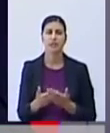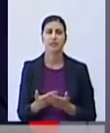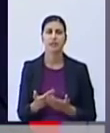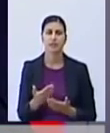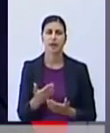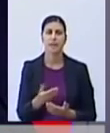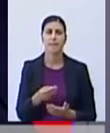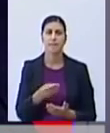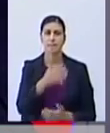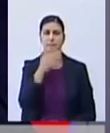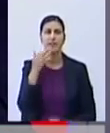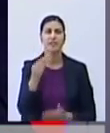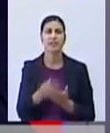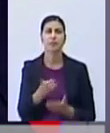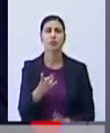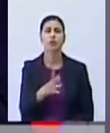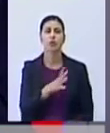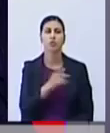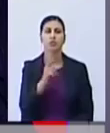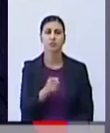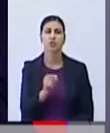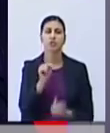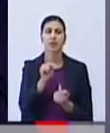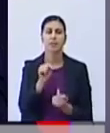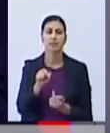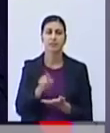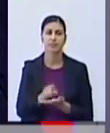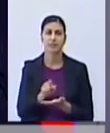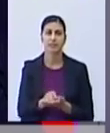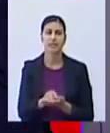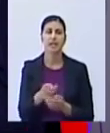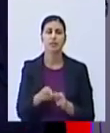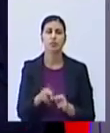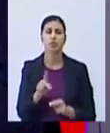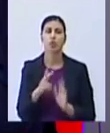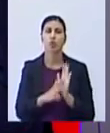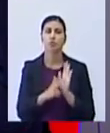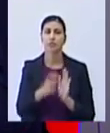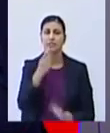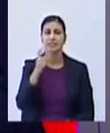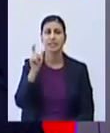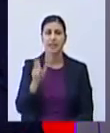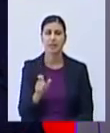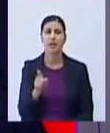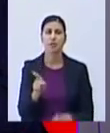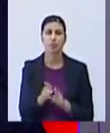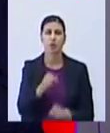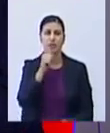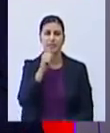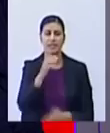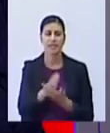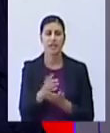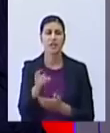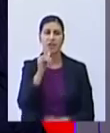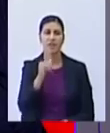აი ბევრად დაფასებული რო გახდეს, იმას უნდა გქონდეს შესაბამისი პენსია, ხო? იმიტომ რომ ეხა 80 წლის ადამიანი ჯერი სადაც ასაკში ხარ, ჯერი